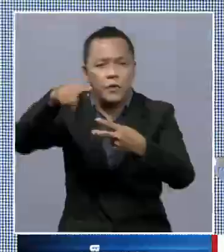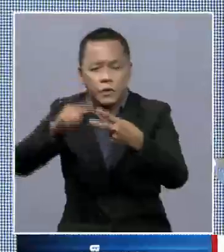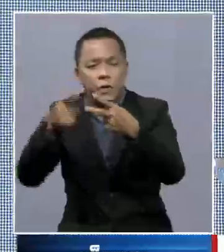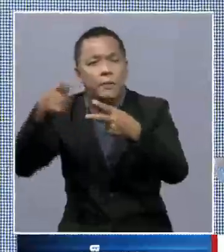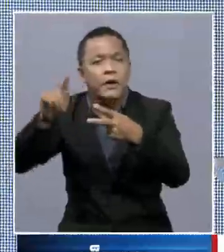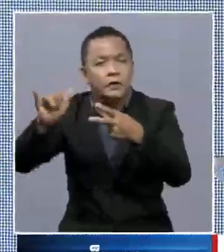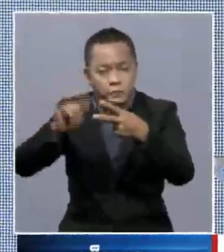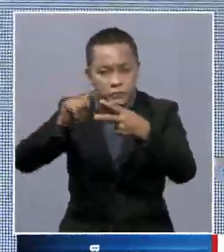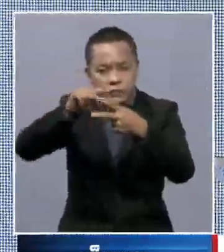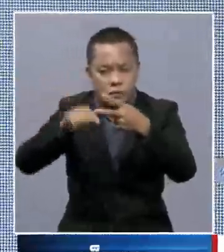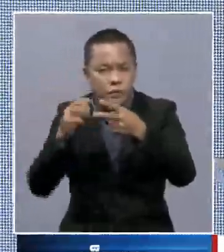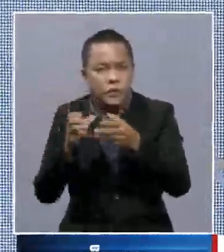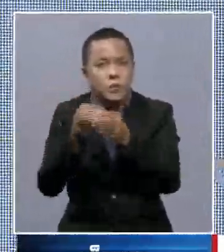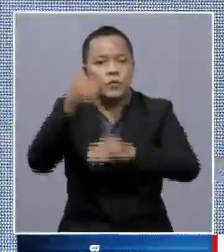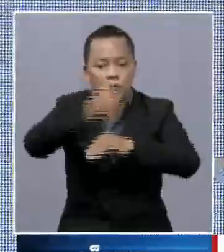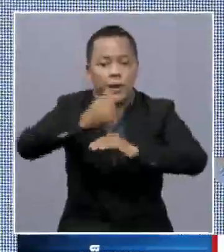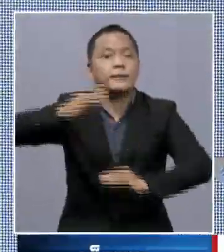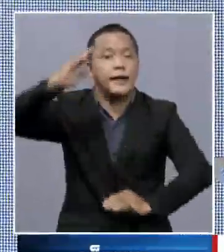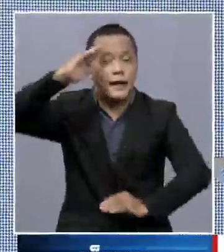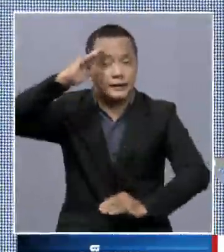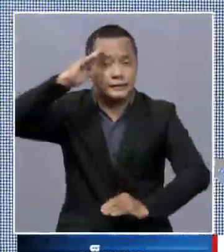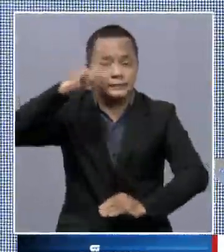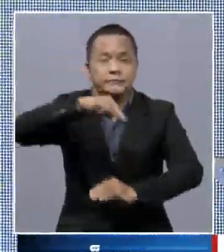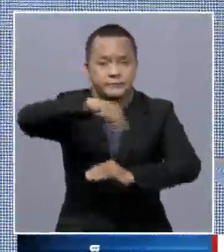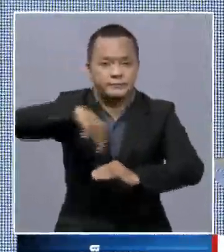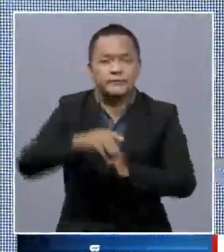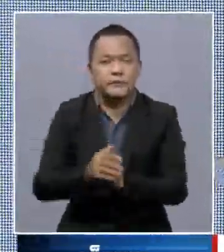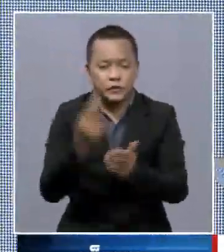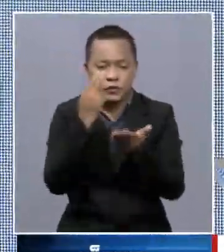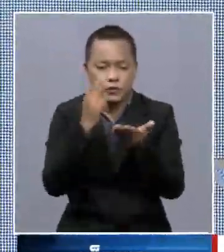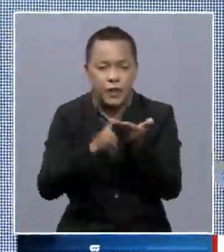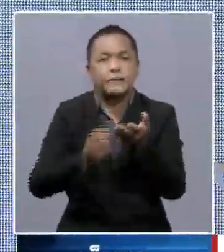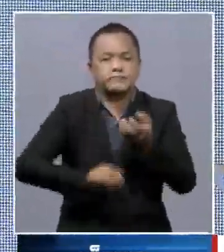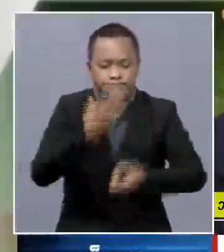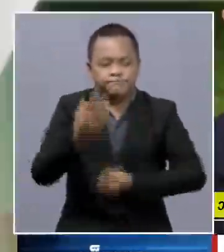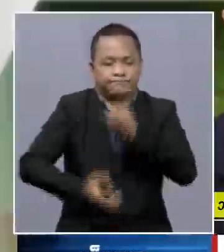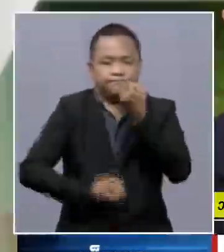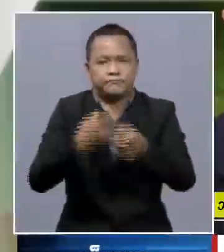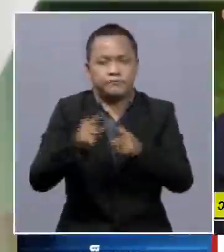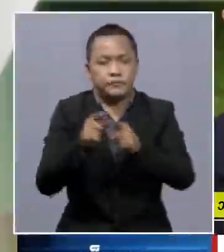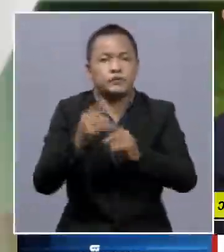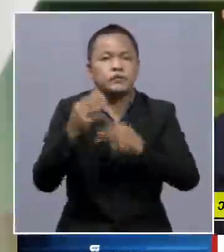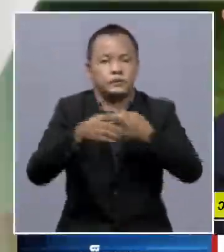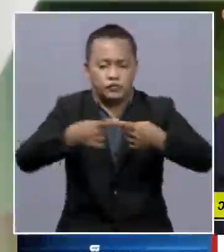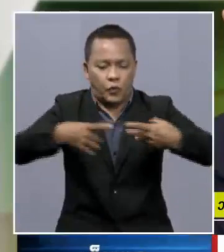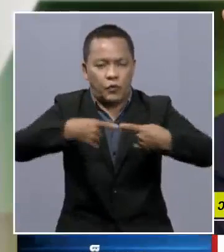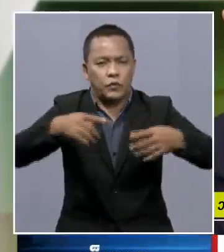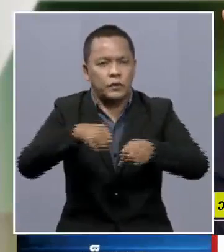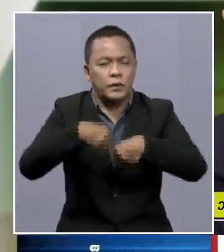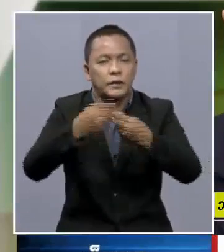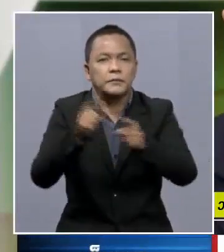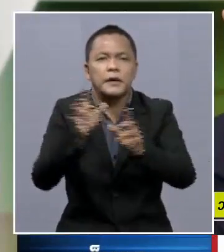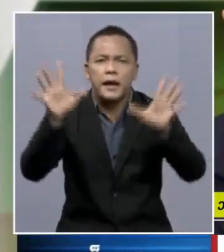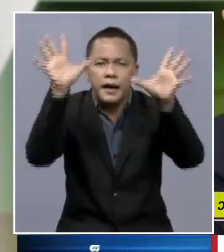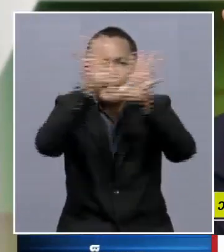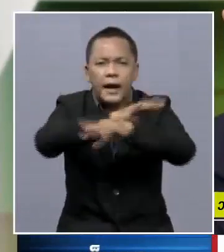ส่งนนจดหมเปดใจของพเอกประวทษ เรื่องการกามคผดแย้งก็เลยเป็